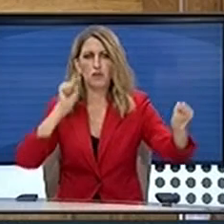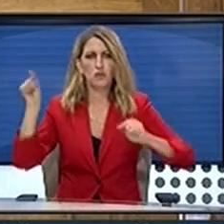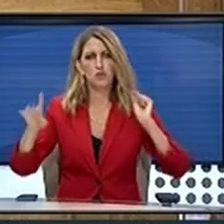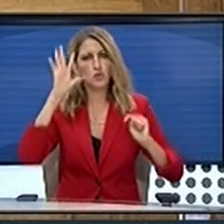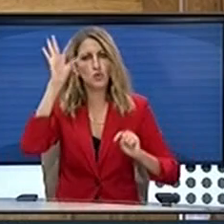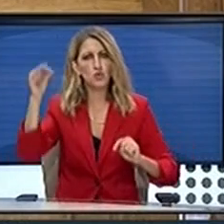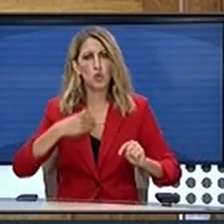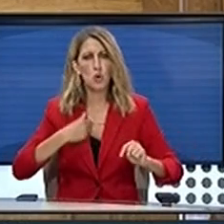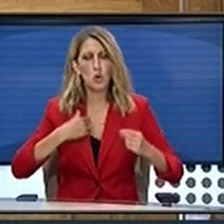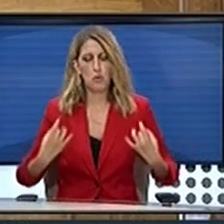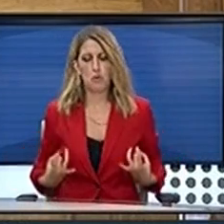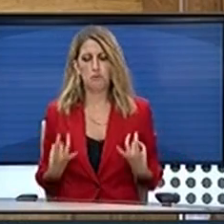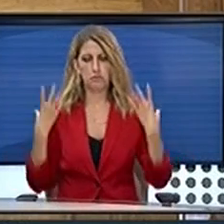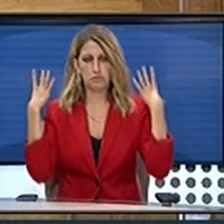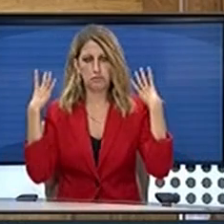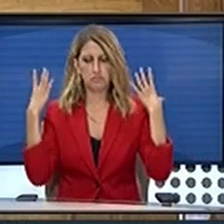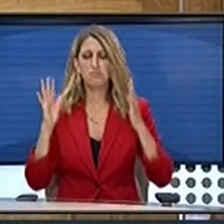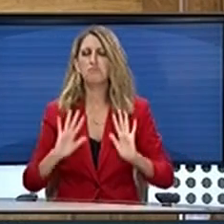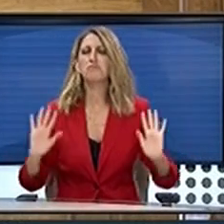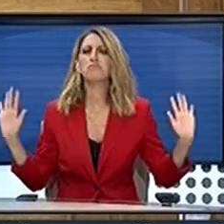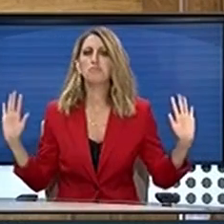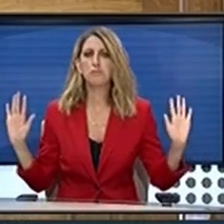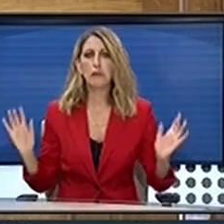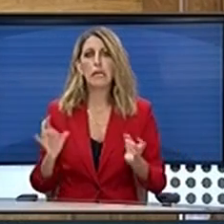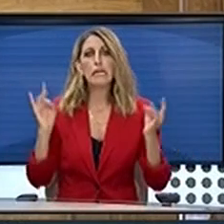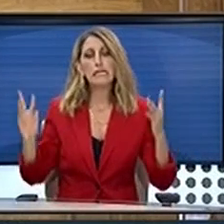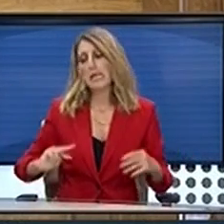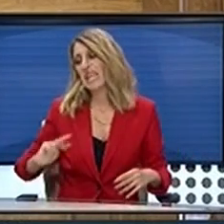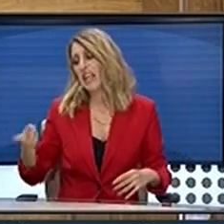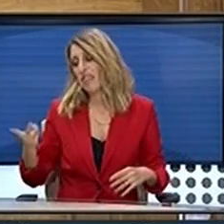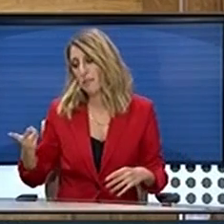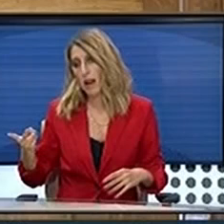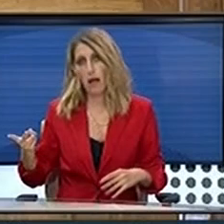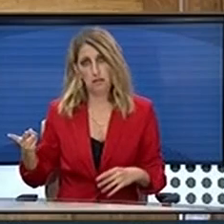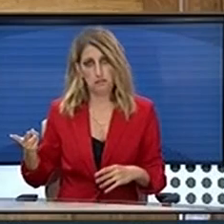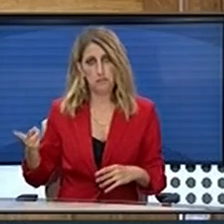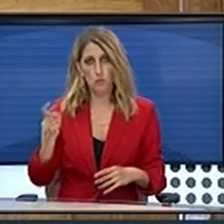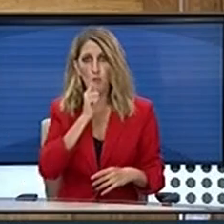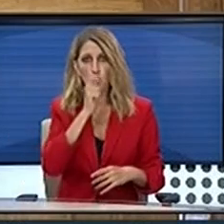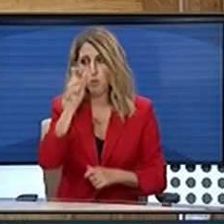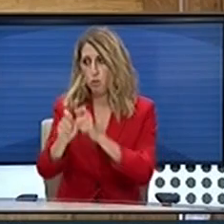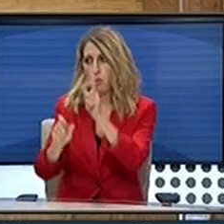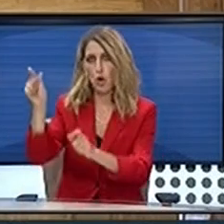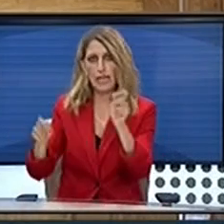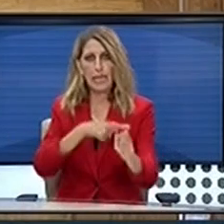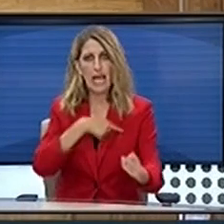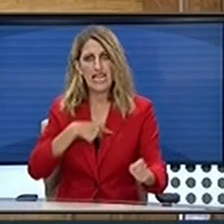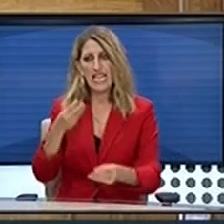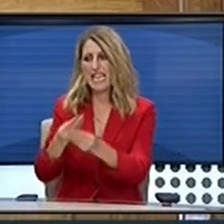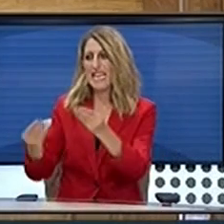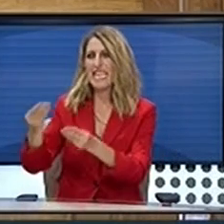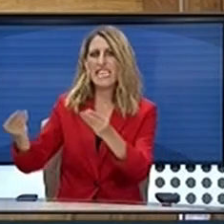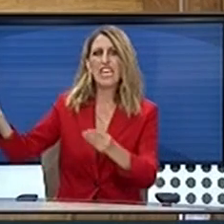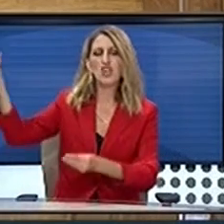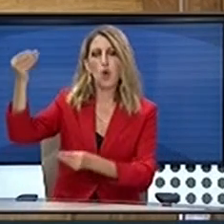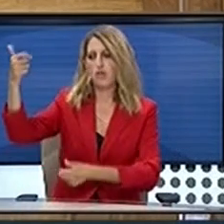να είναι ευχαριστημένος, αν απλά ο απέναντί του είναι πολύ χειρότερος. Τότε το αποτέλεσμα οδηγεί